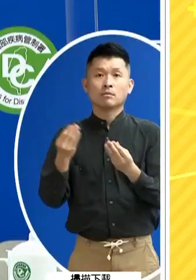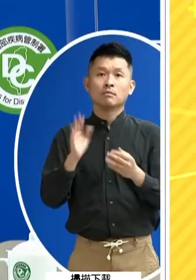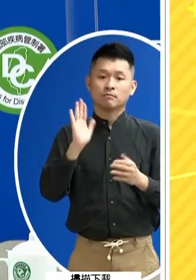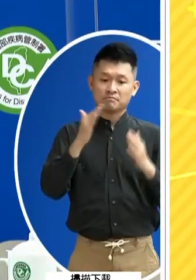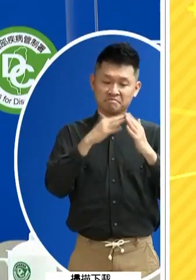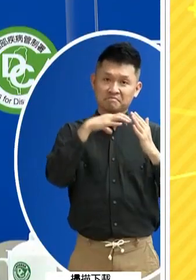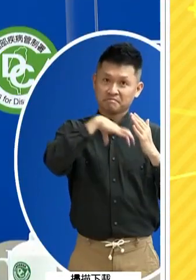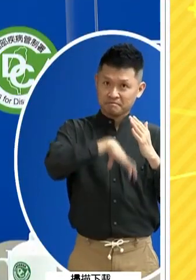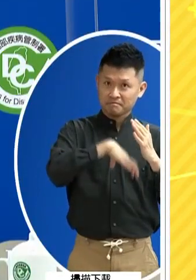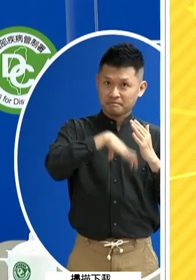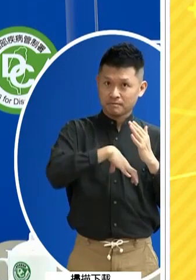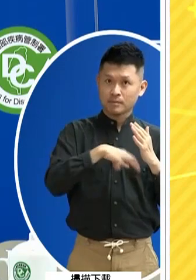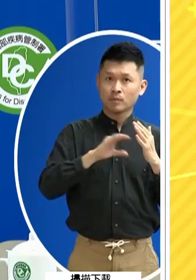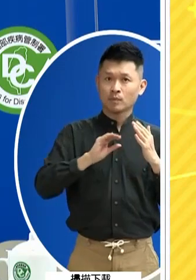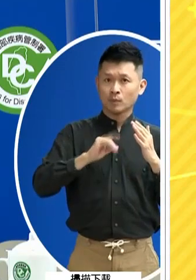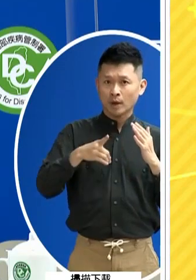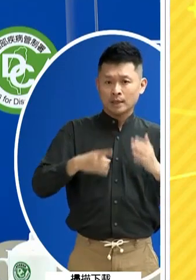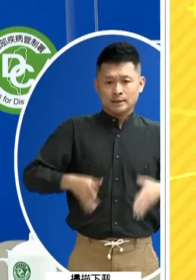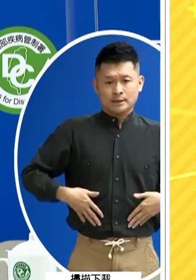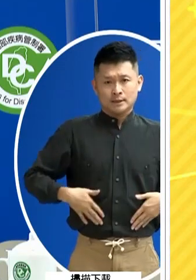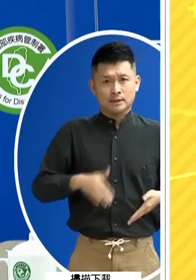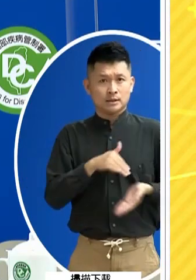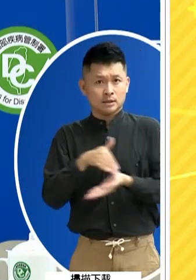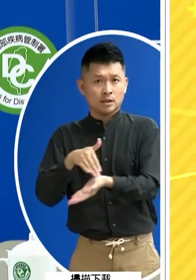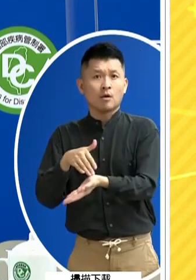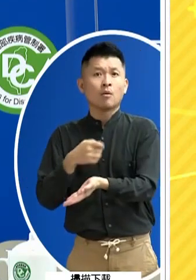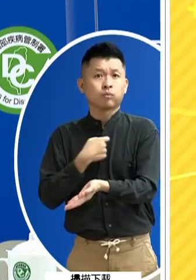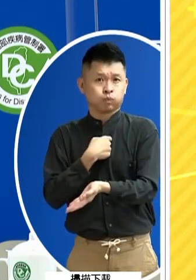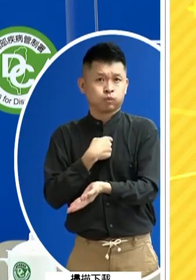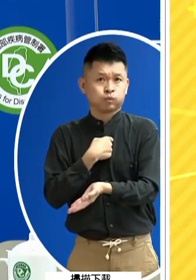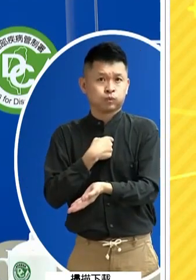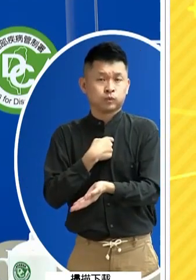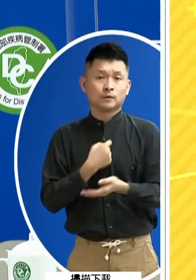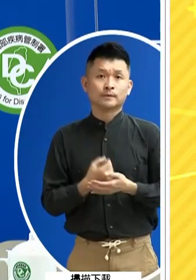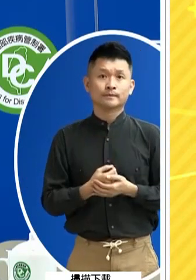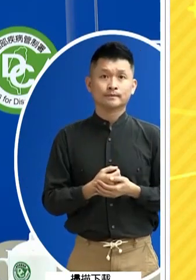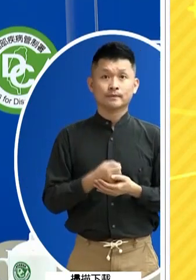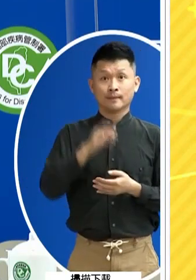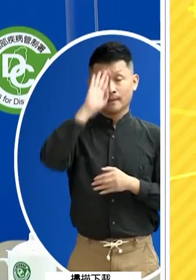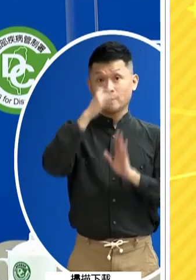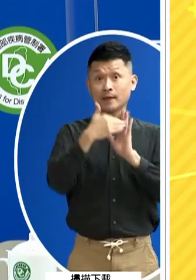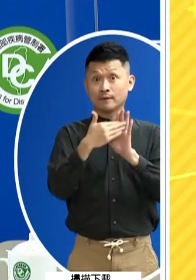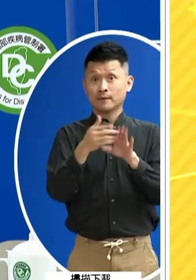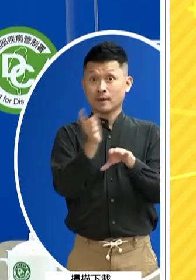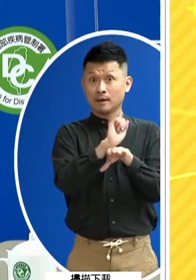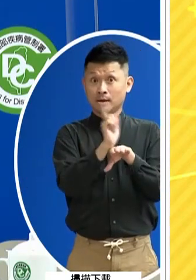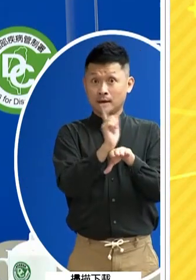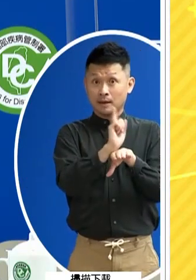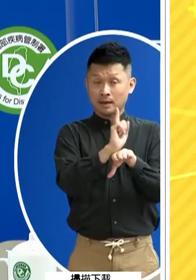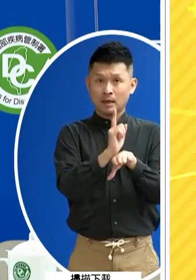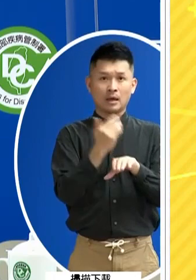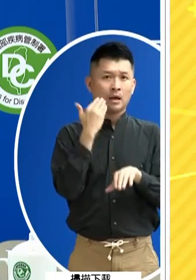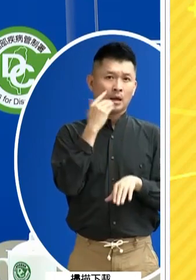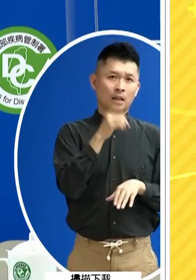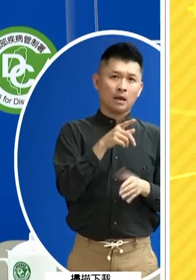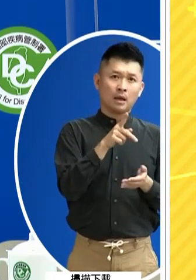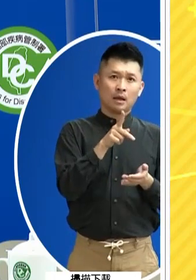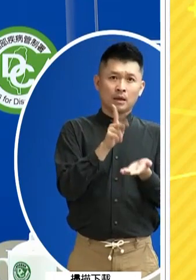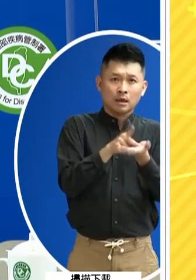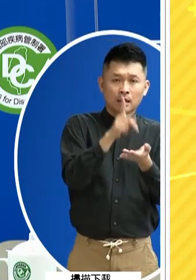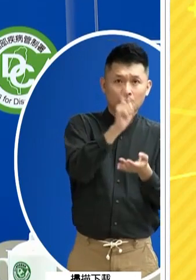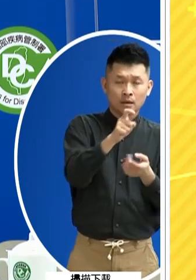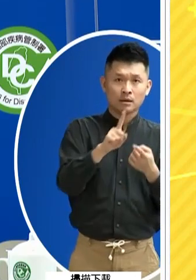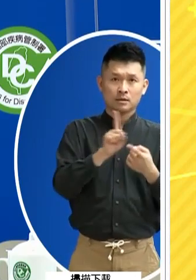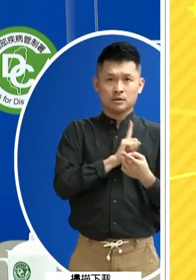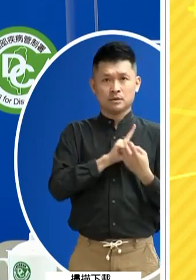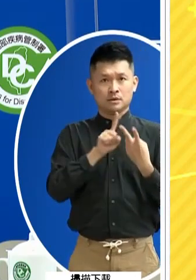可能抢不到，抢得比别人慢，还情有可原，对不对？因为我们比不上那些大国。今天是我们周遭全世界所